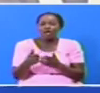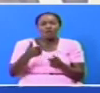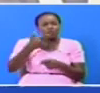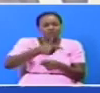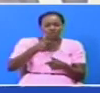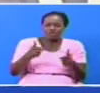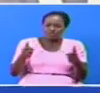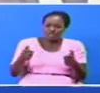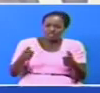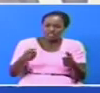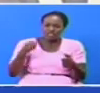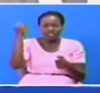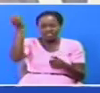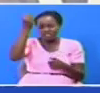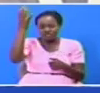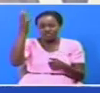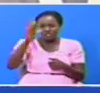in Nakuru without a license.